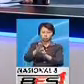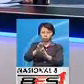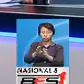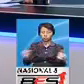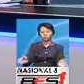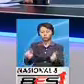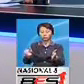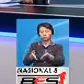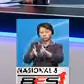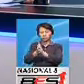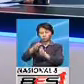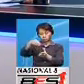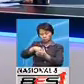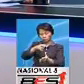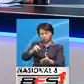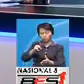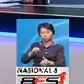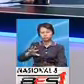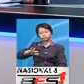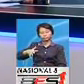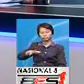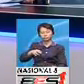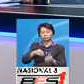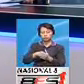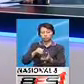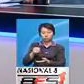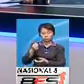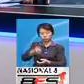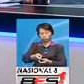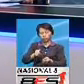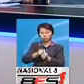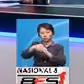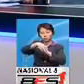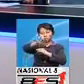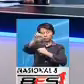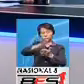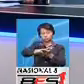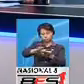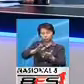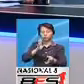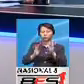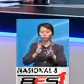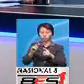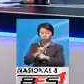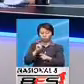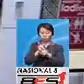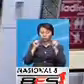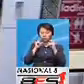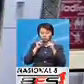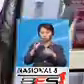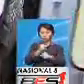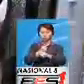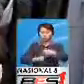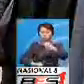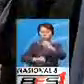didorong permintaan domestik yang dijangka sederhana serta sumbangan daripada eksport bersih walaupun penggunaan swasta terus mendapat